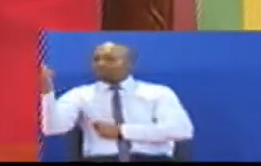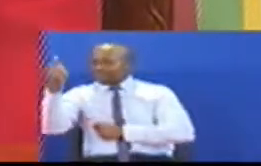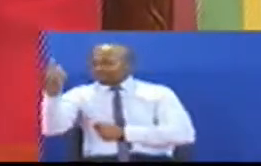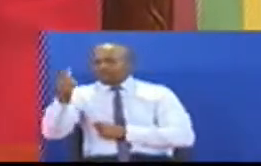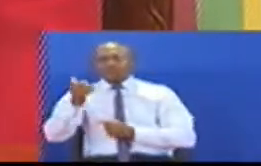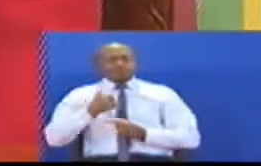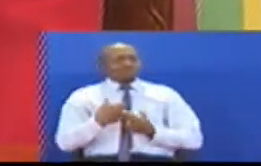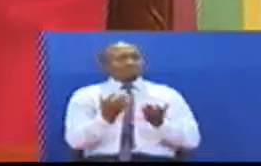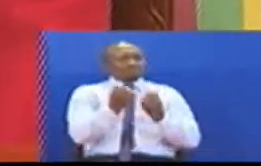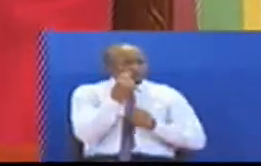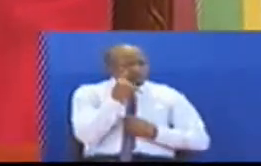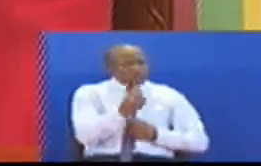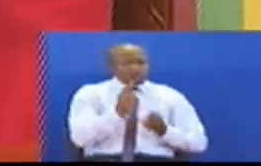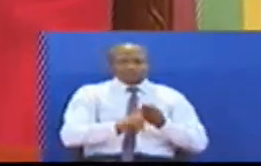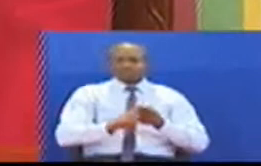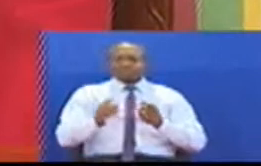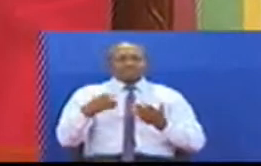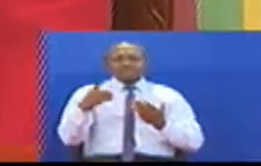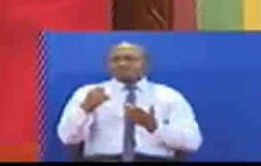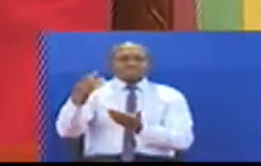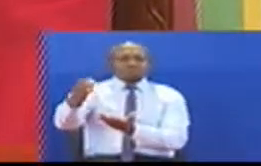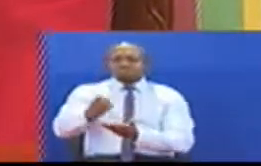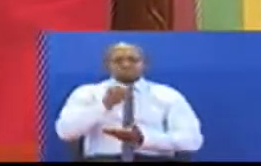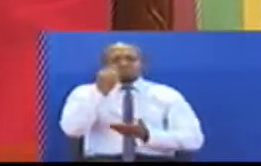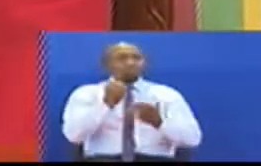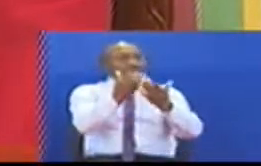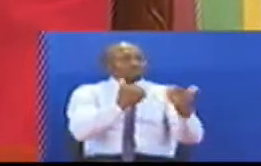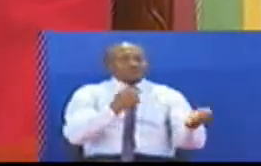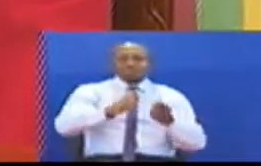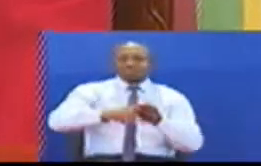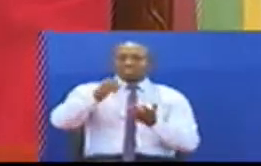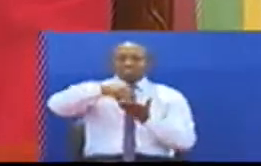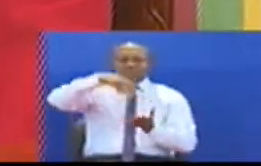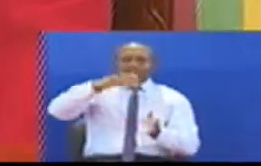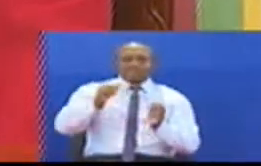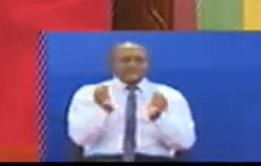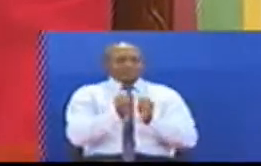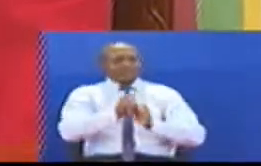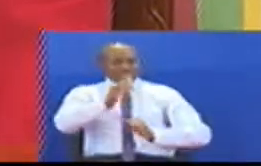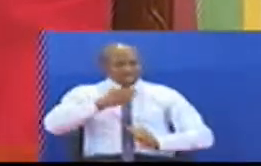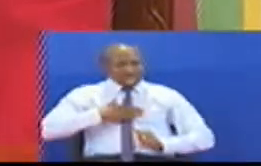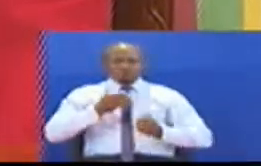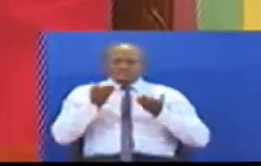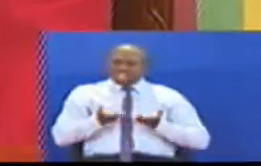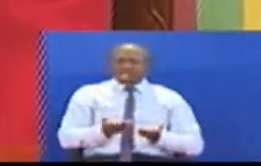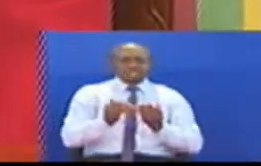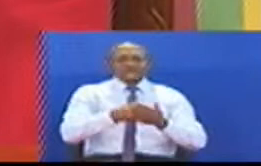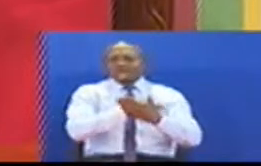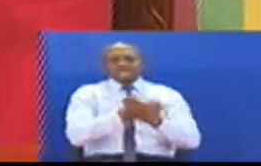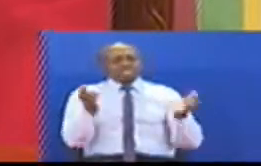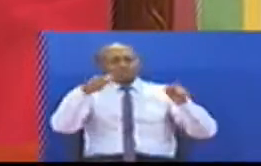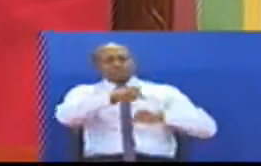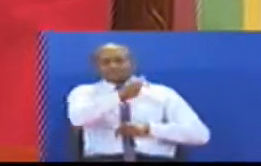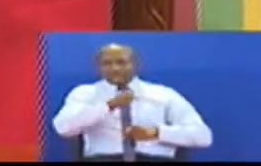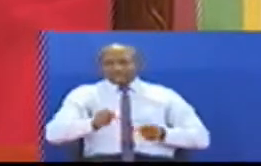naweza nikaona kwamba sipati hela kwa sababu thamani ya mali ninazozizalisha hazifanyiki hapa nchini.